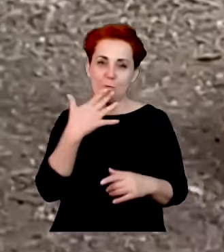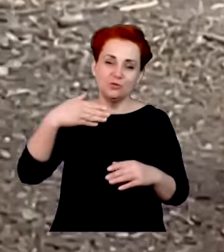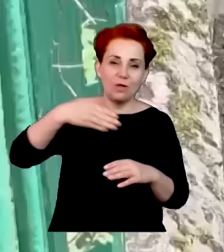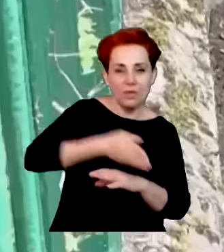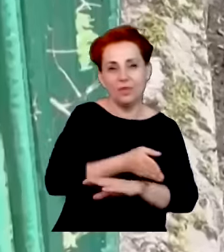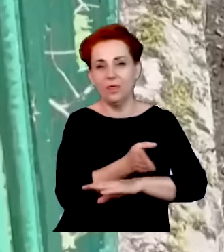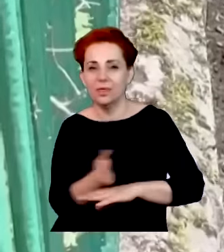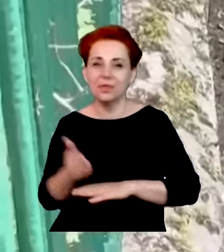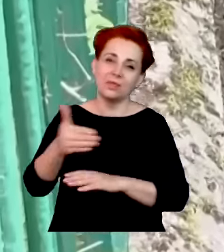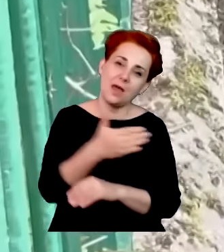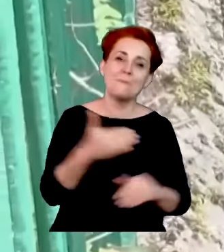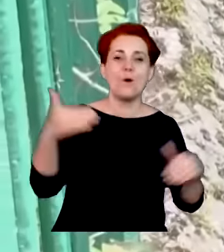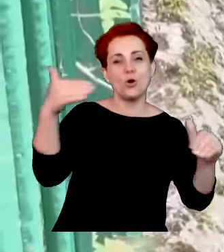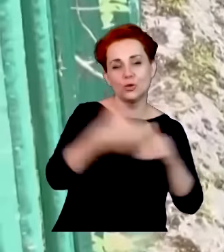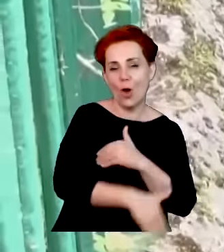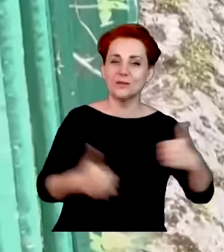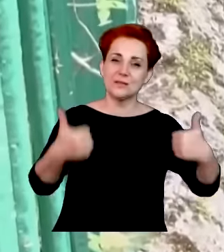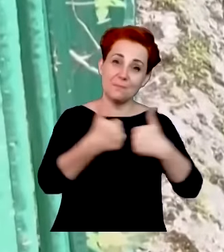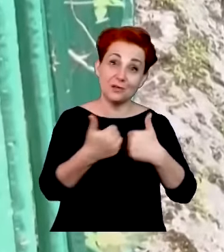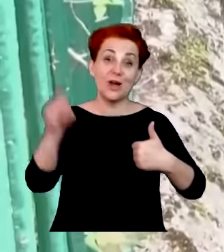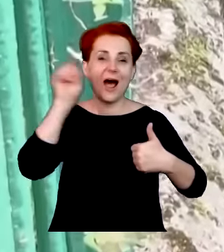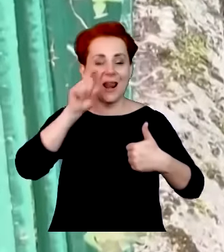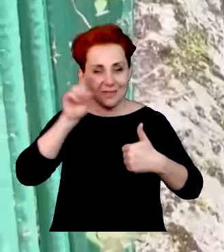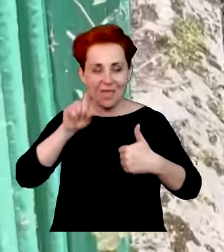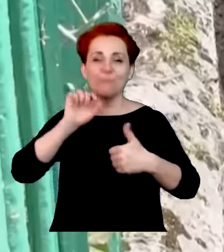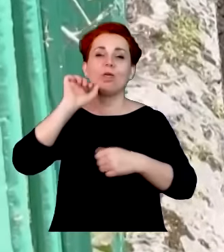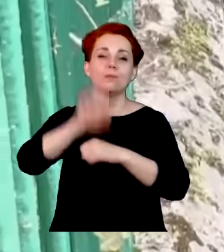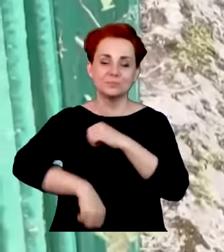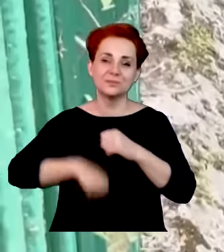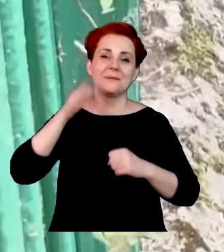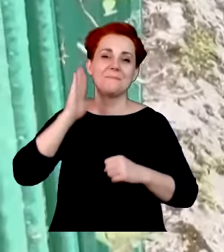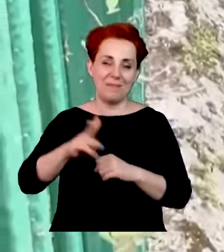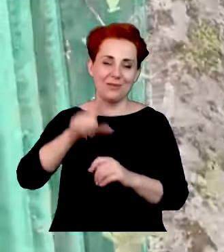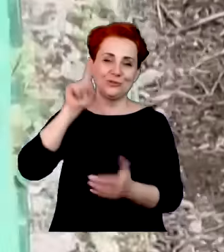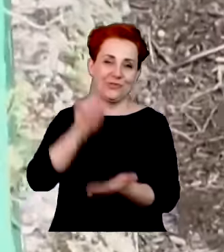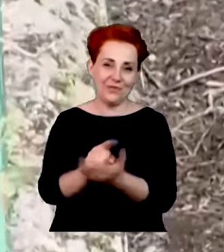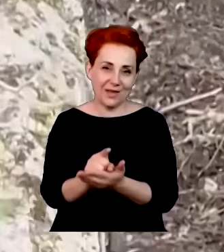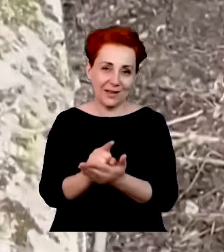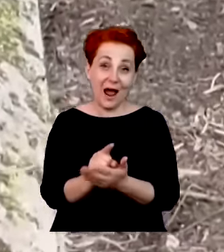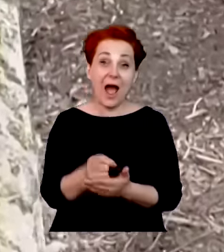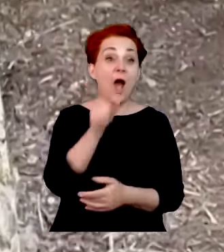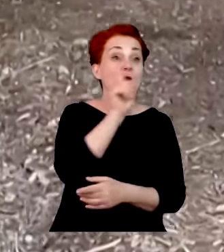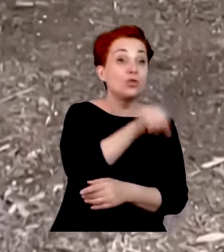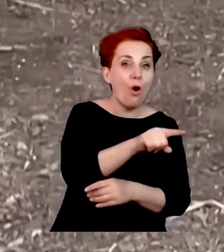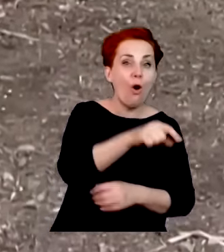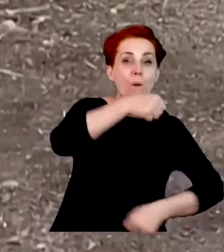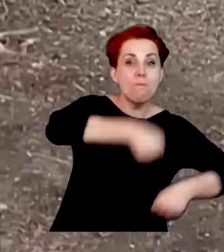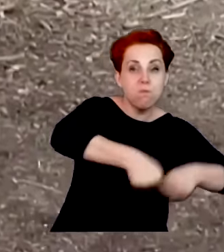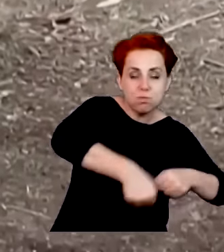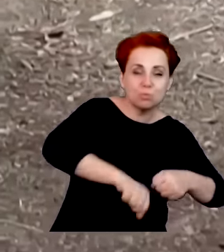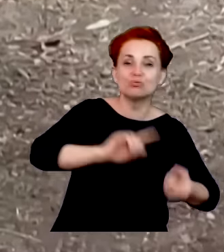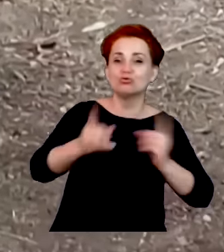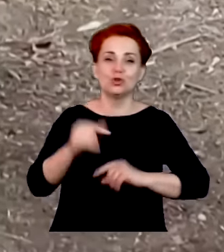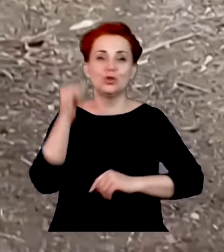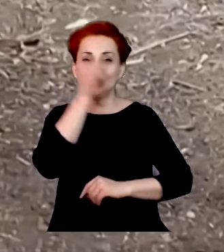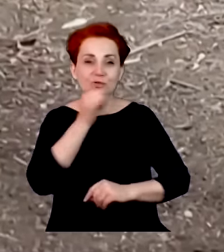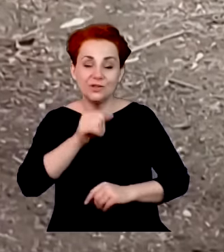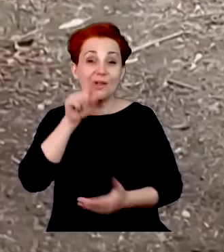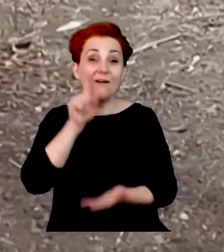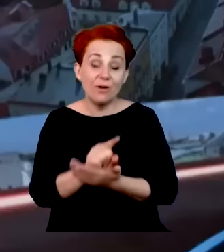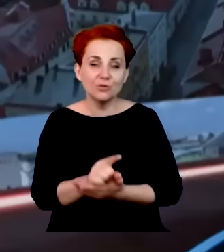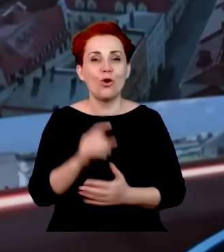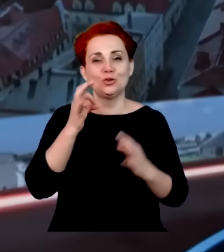koniec meczu, ale to niemieccy piłkarze przechylą szale zwycięstwa na swoją stronę. Która prognoza przebiegu meczu okaże się tą właściwą, dowiemy się już dziś